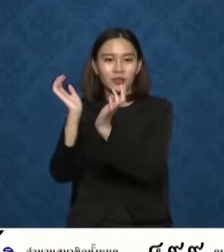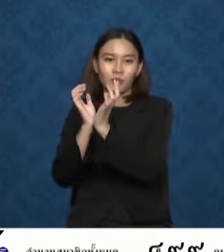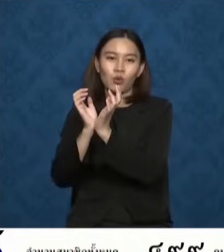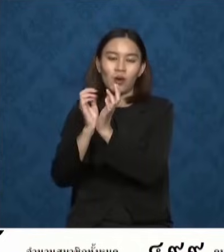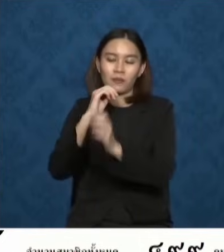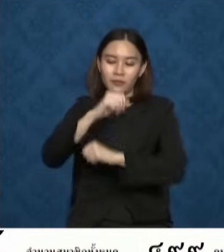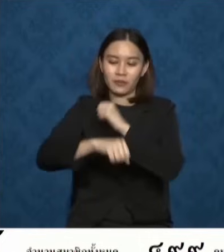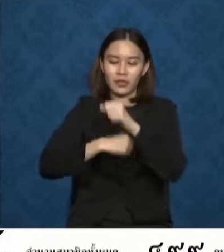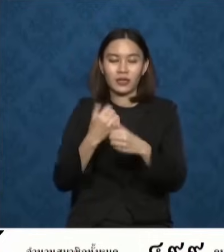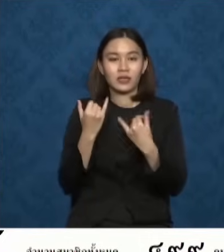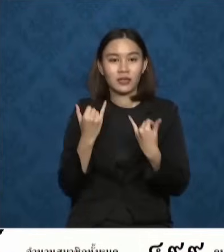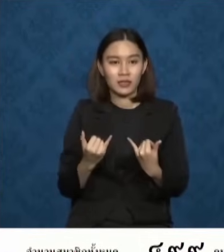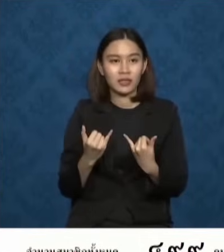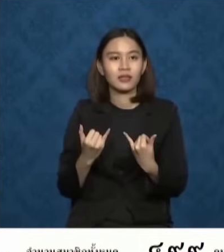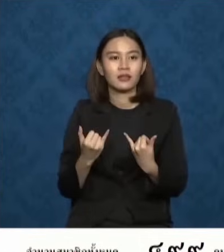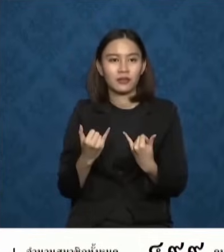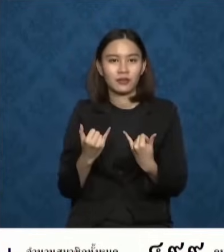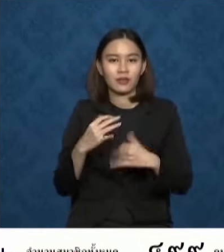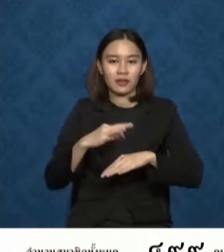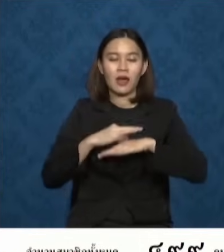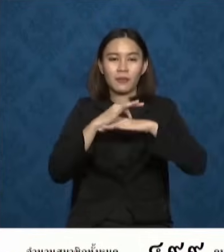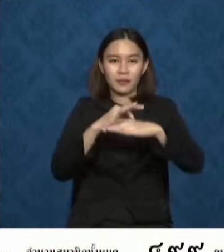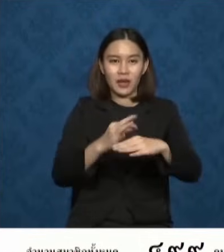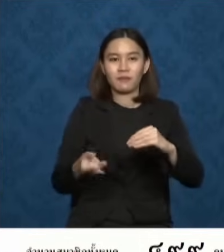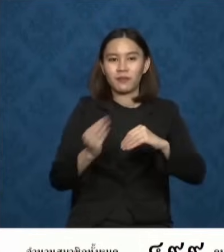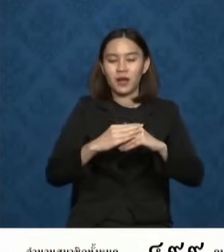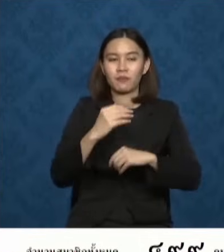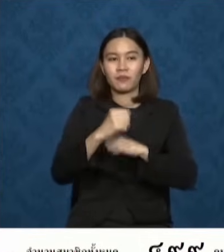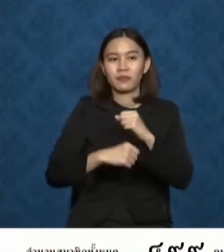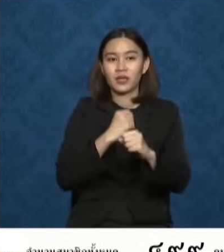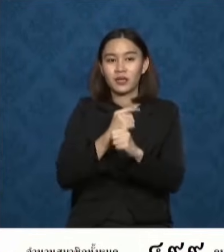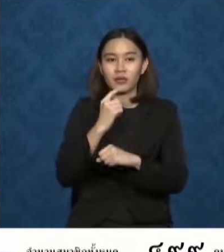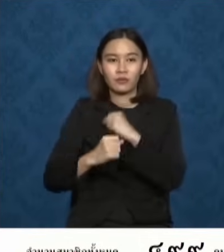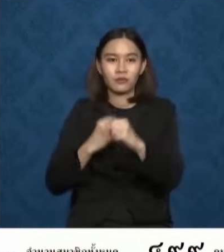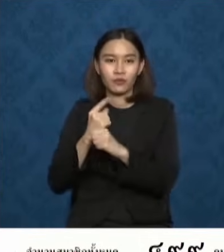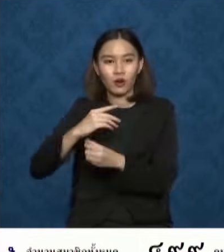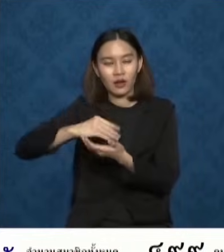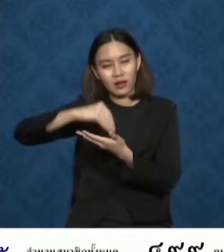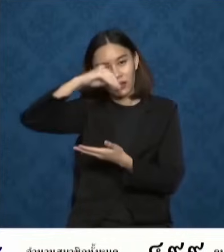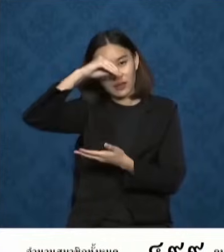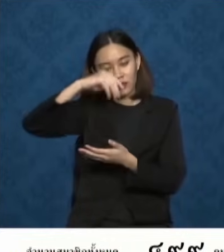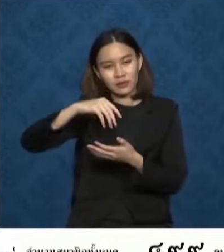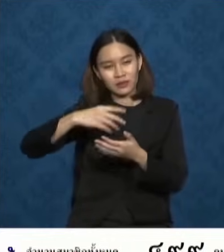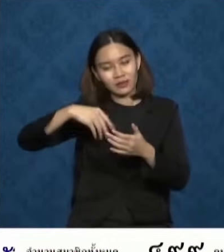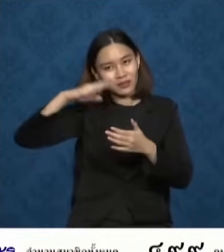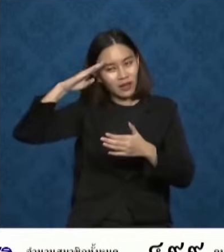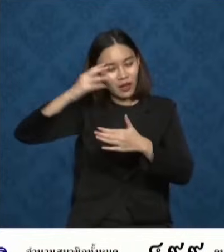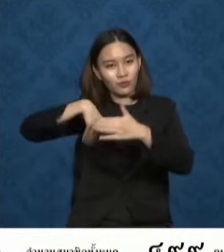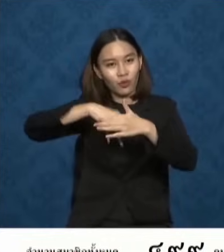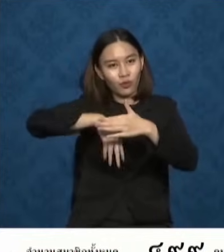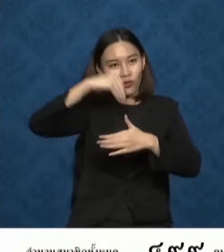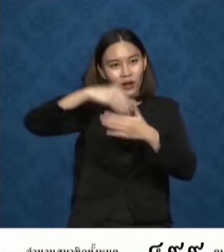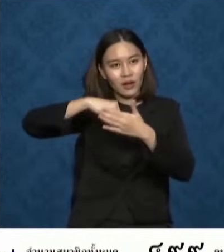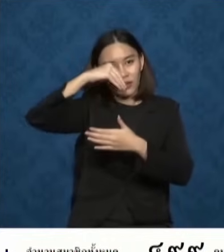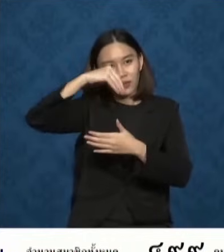ปีนี้ให้โควต้ามาเพิ่มทุกปีนี่เด็กจบเป็นทหารเกณฑ์ปลดปั๊บอยากเป็นนายสิบ